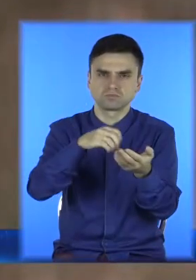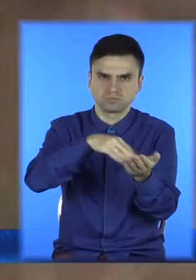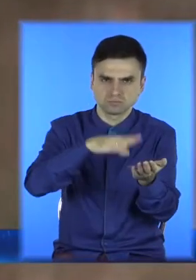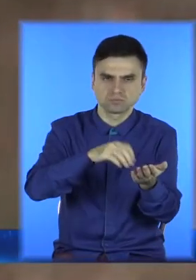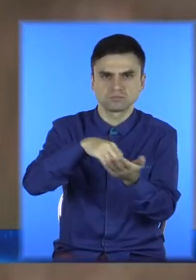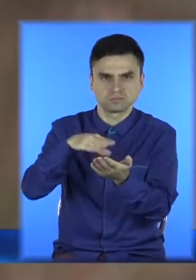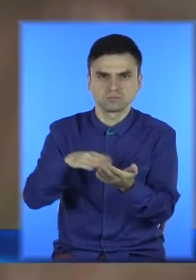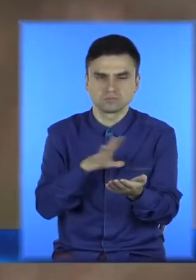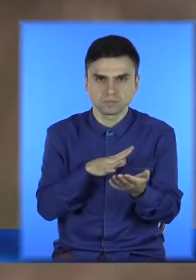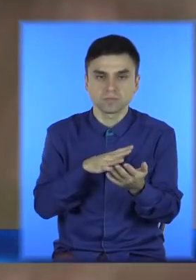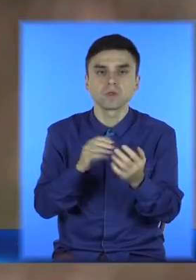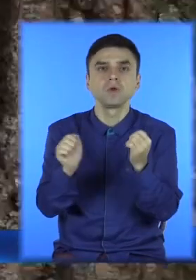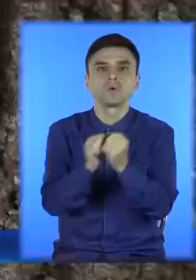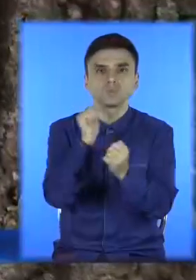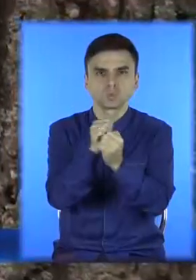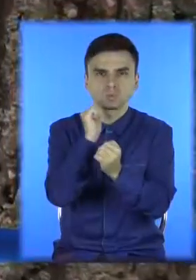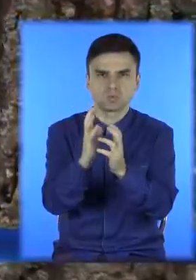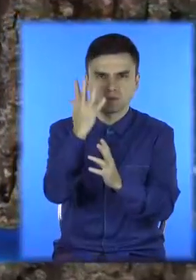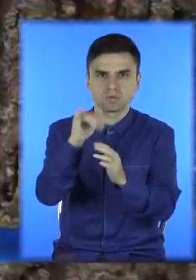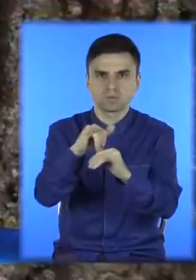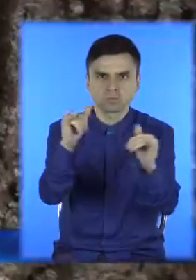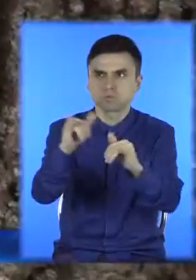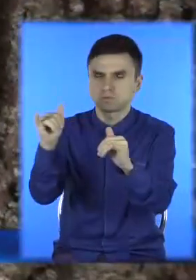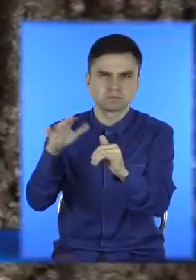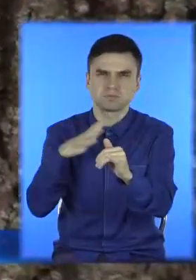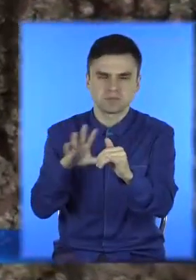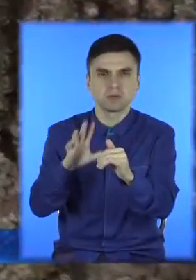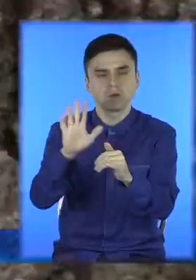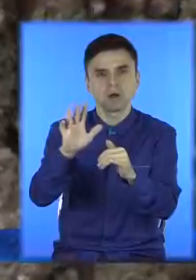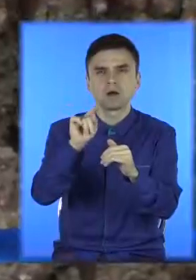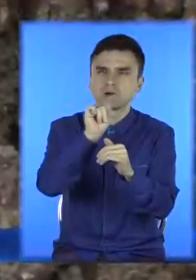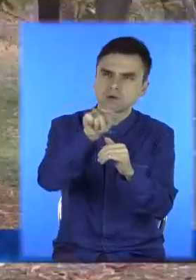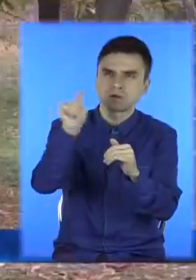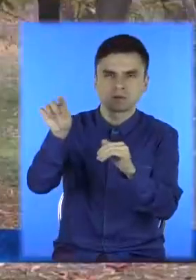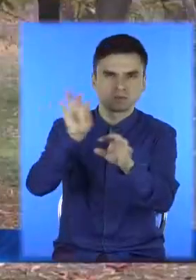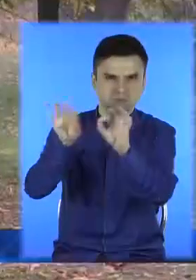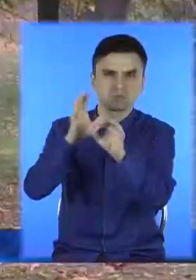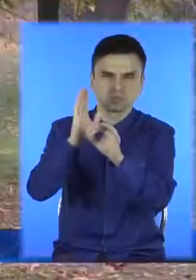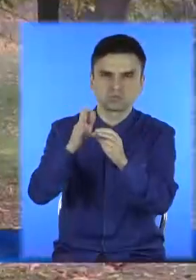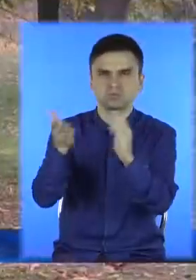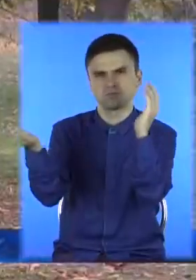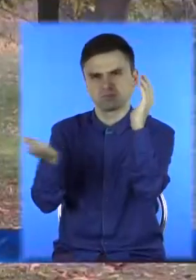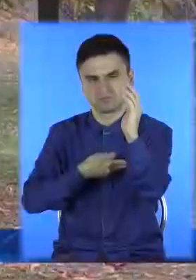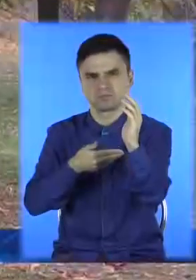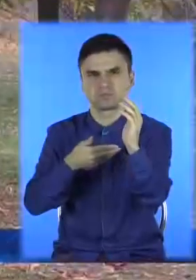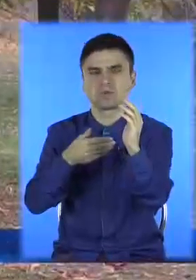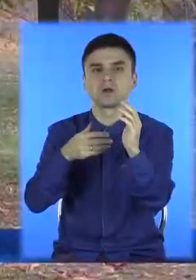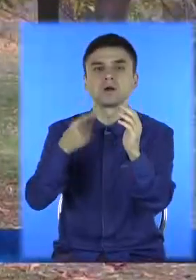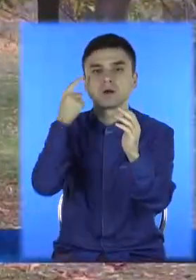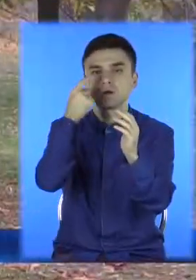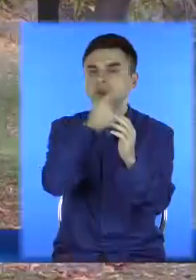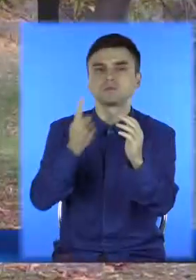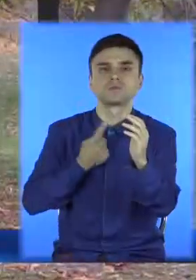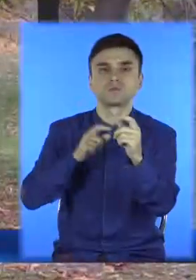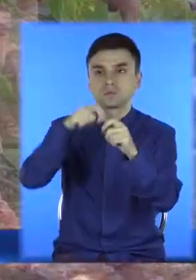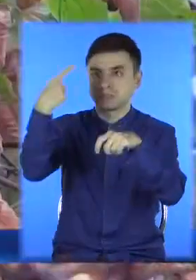коли листя повністю опаде. Зазначу, в парку імені Федора Мершавцева росте біля 10 тисяч дерев. Перші насадження тут